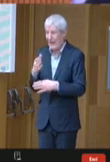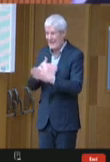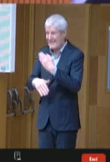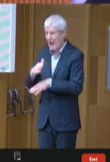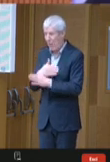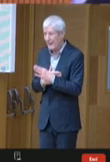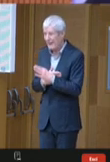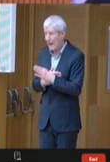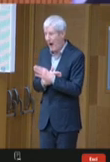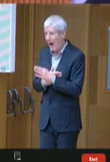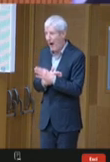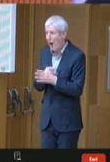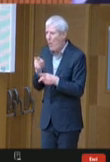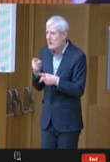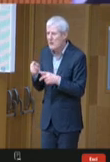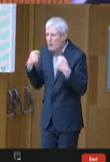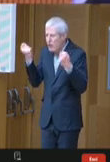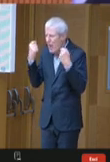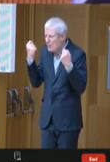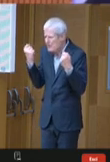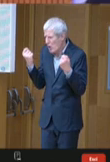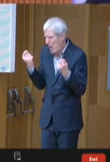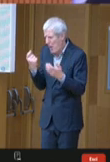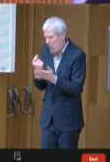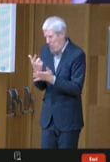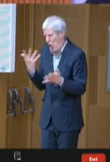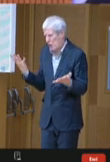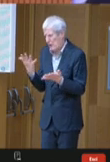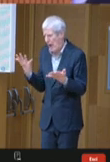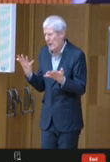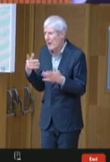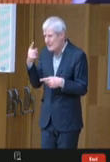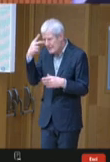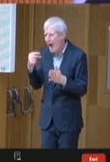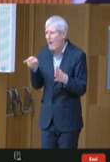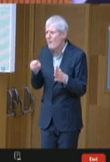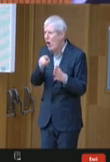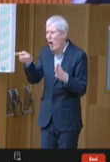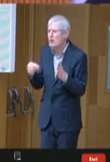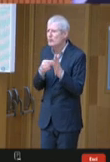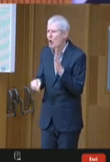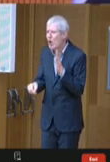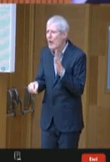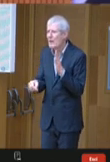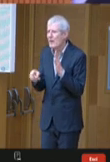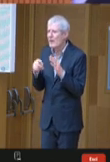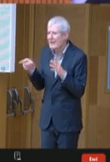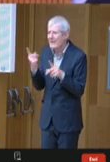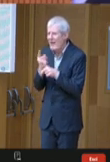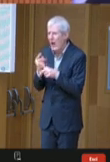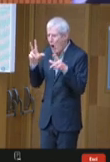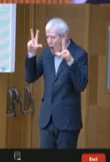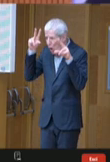è una celebrazione importante, importante proprio per le cose che avete già sottolineato, la necessità sicuramente di conoscere